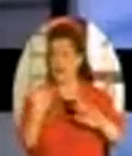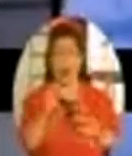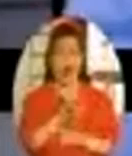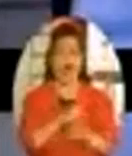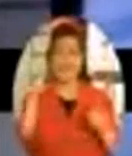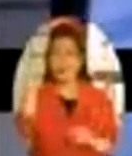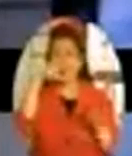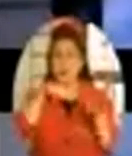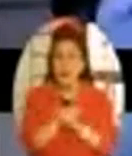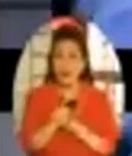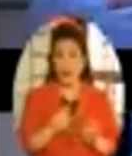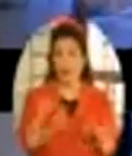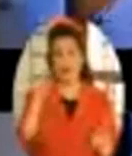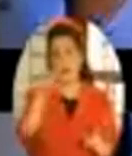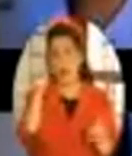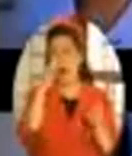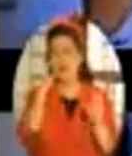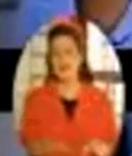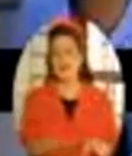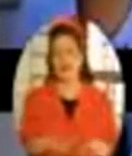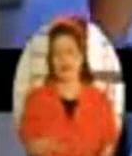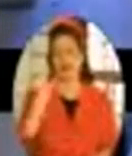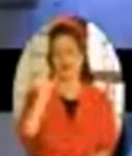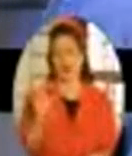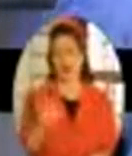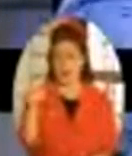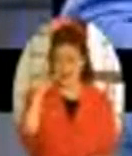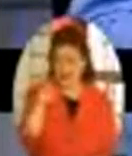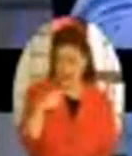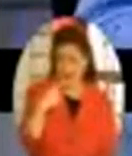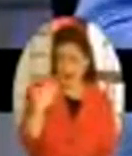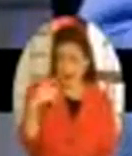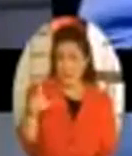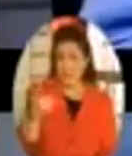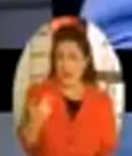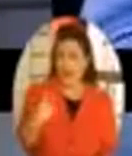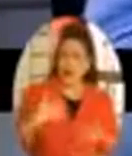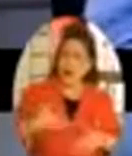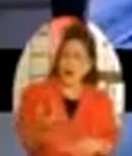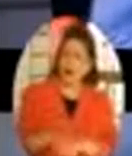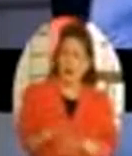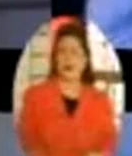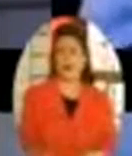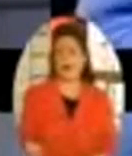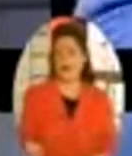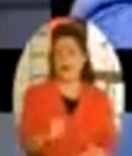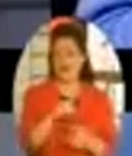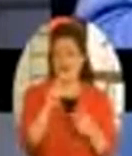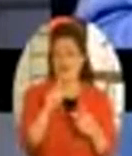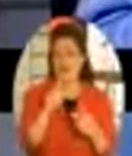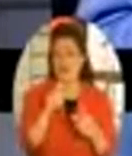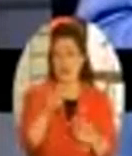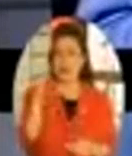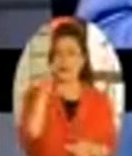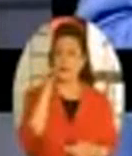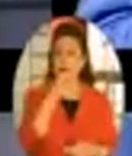פעם הדרוזים לא יפלטים, הם לא יעזבו את האדמה, והוא אמר נכון. מה הוא אמר שם? על גופתנו נשאר בחדר. זה אחד, שניים. כלומר, התרחיש